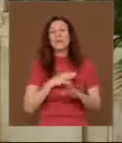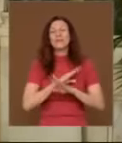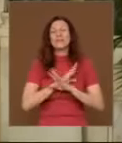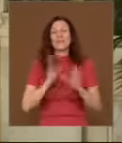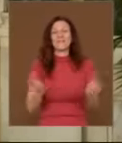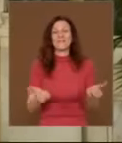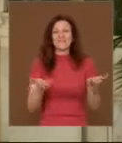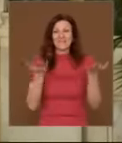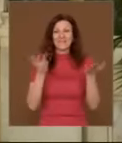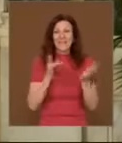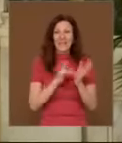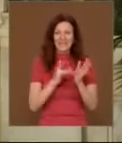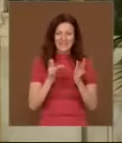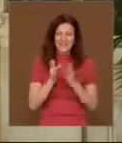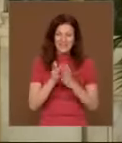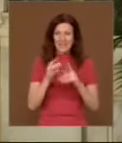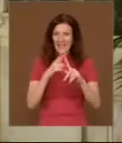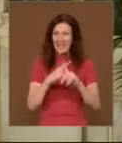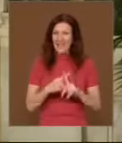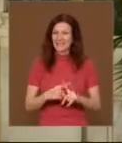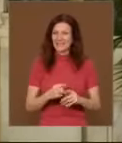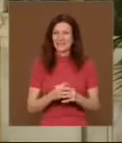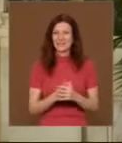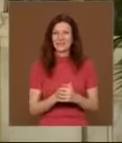възкресен характер.